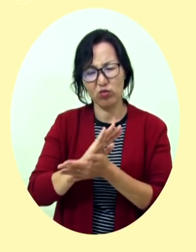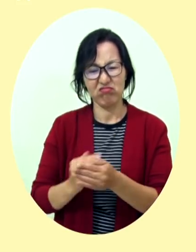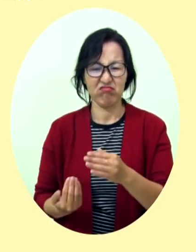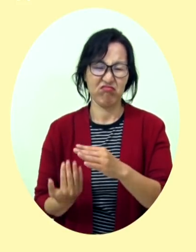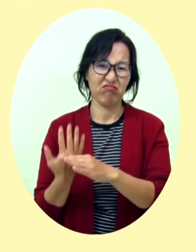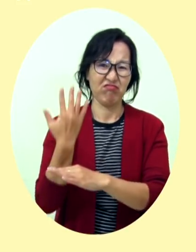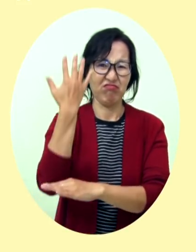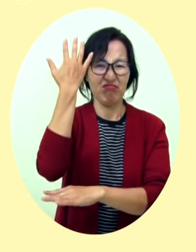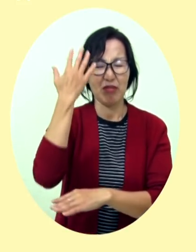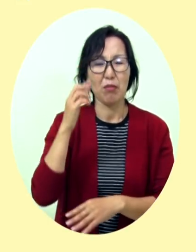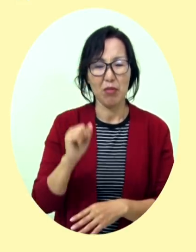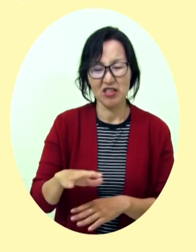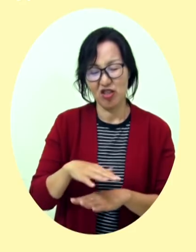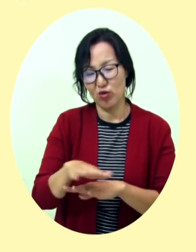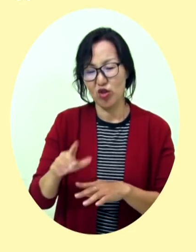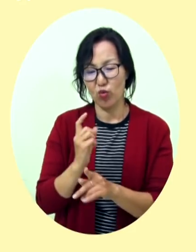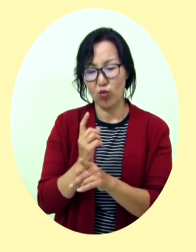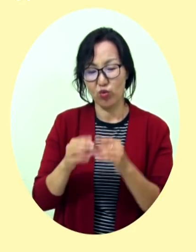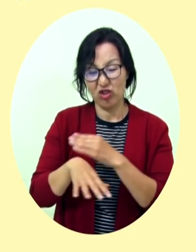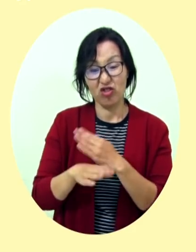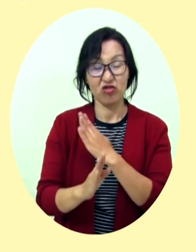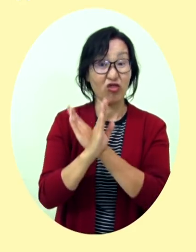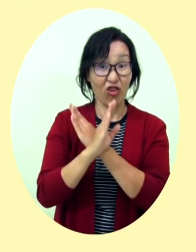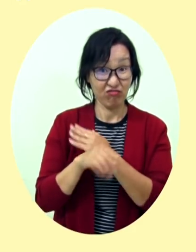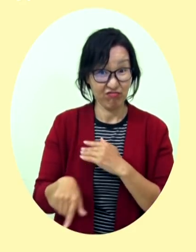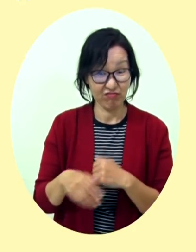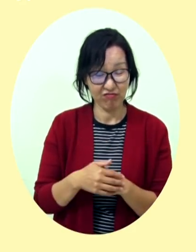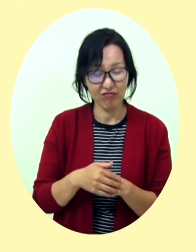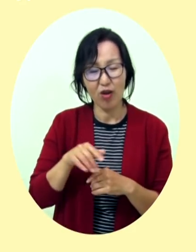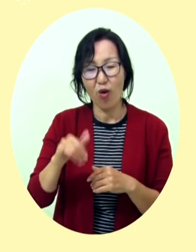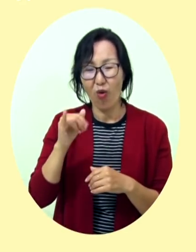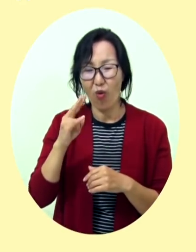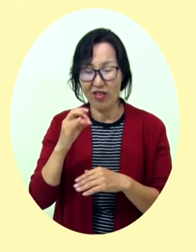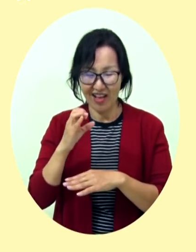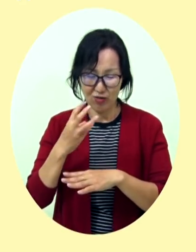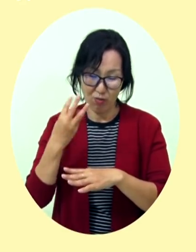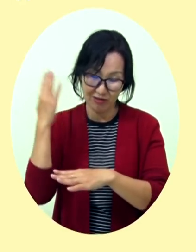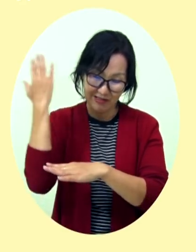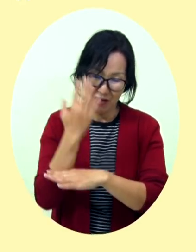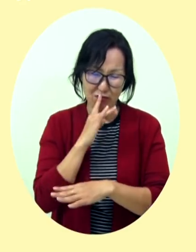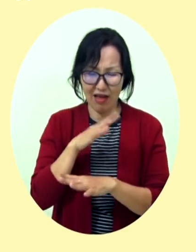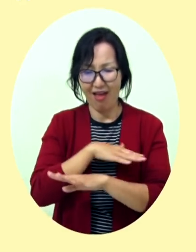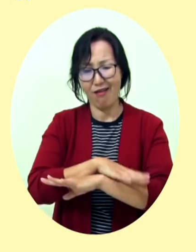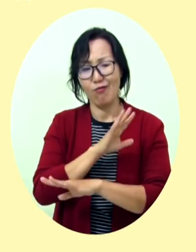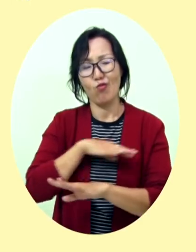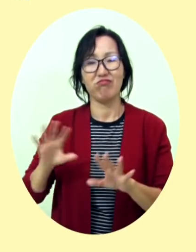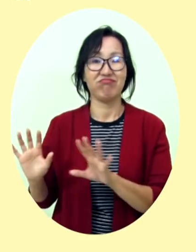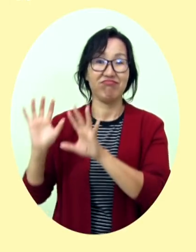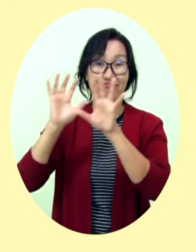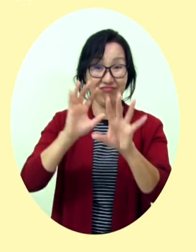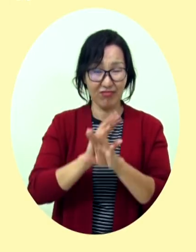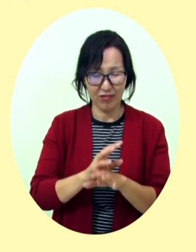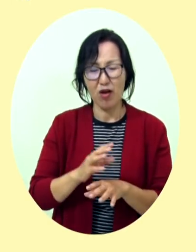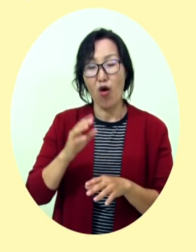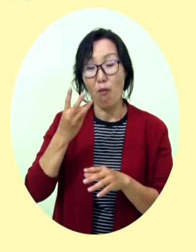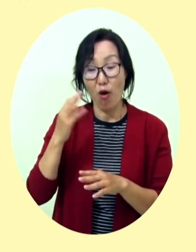бас эсний нүдэл зогсоодог гэж би сонссон. Бид ангиараа уулын бэлд улиас мод тарихаар явсан. Бас мод услах